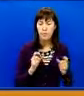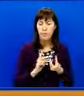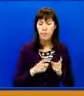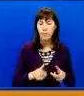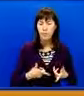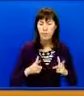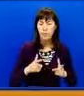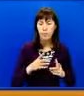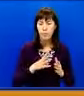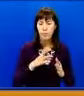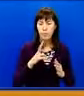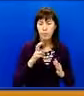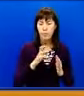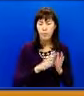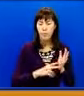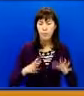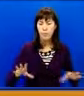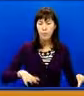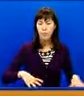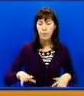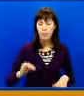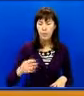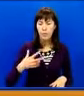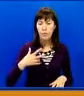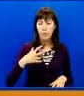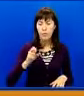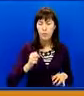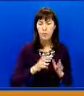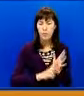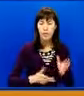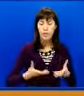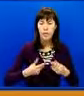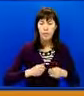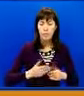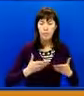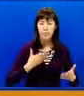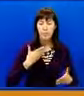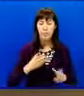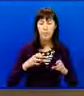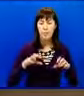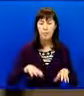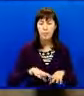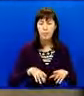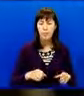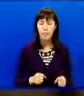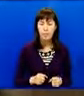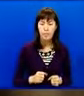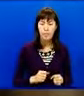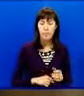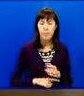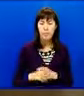оружия, 293-я – хулиганство и 380-я – применение насилия в отношении представителя власти.